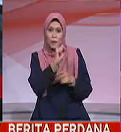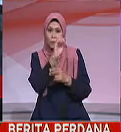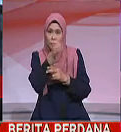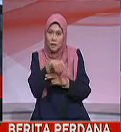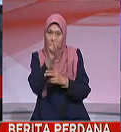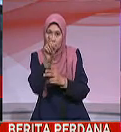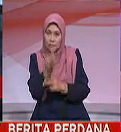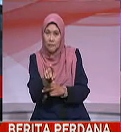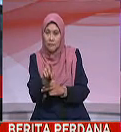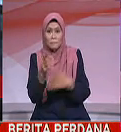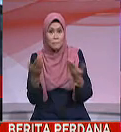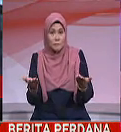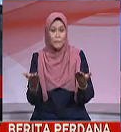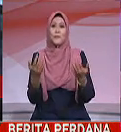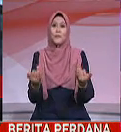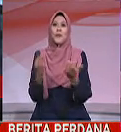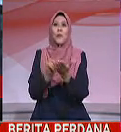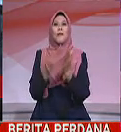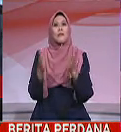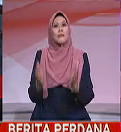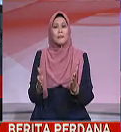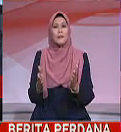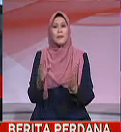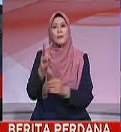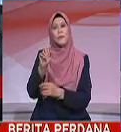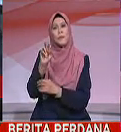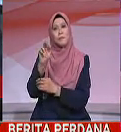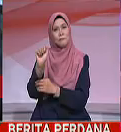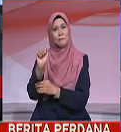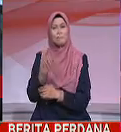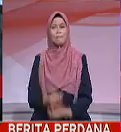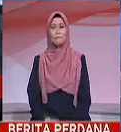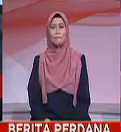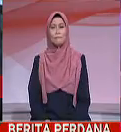operasi standard SOP? Wartawan Vimala Kasturi Verasami melaporkan.